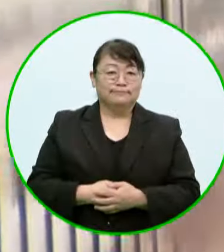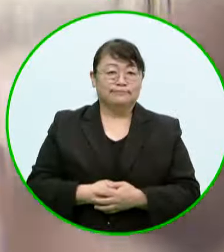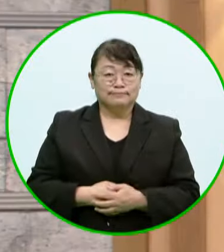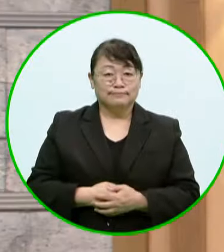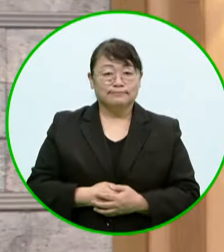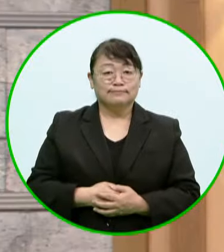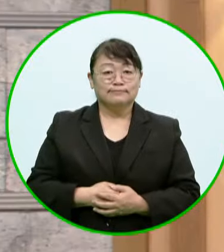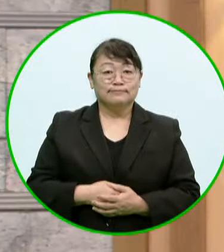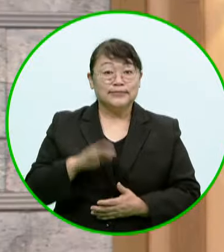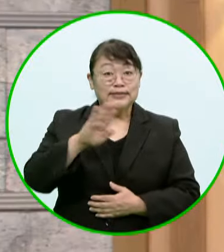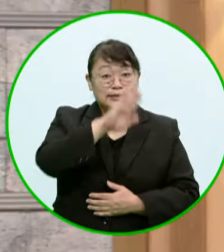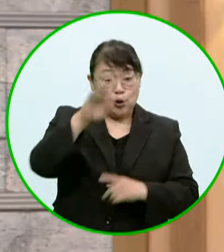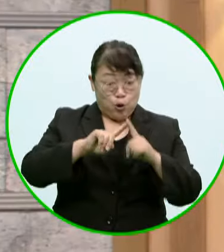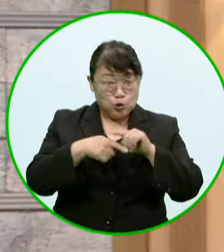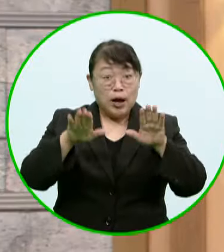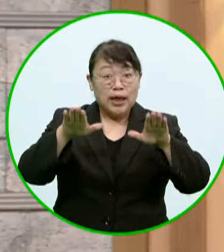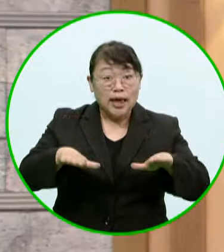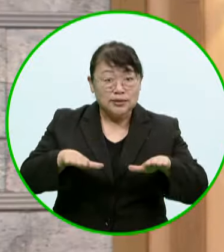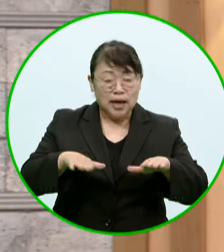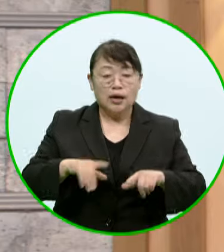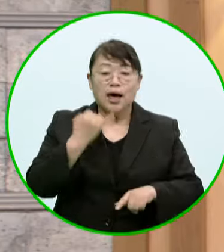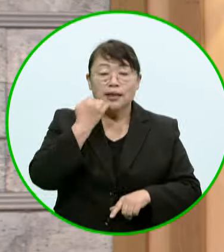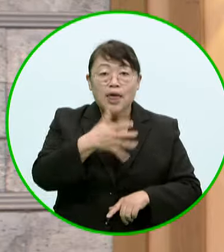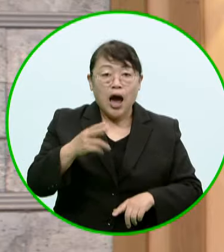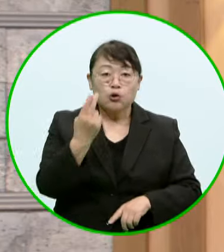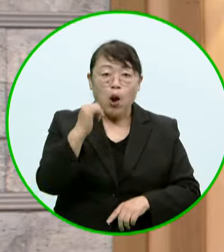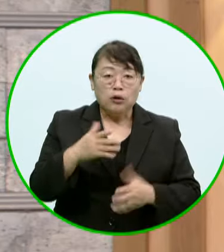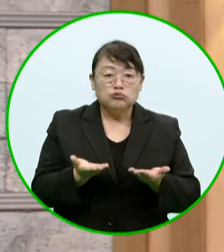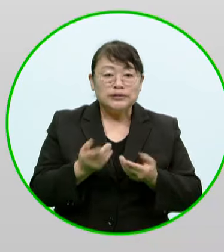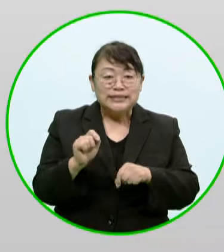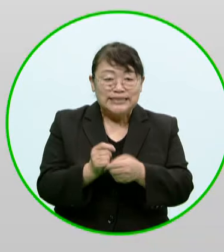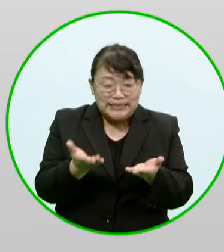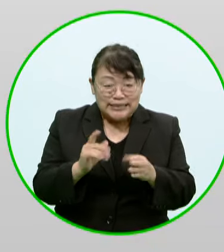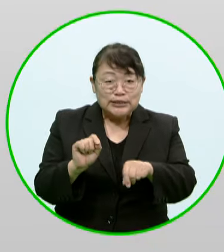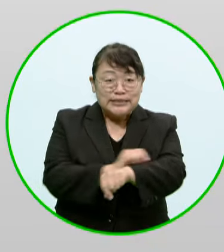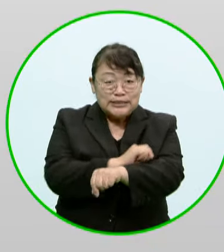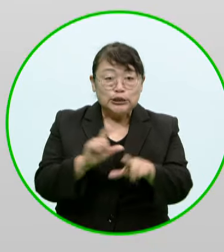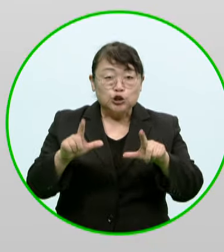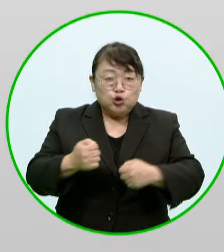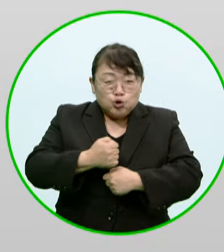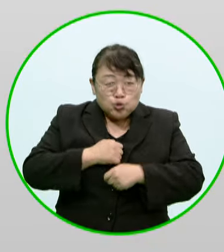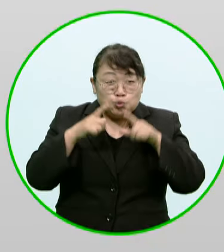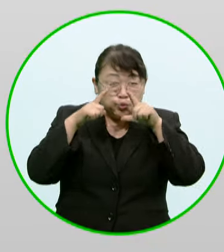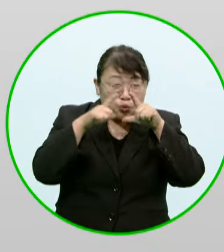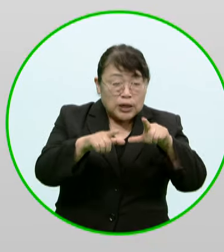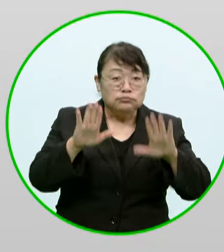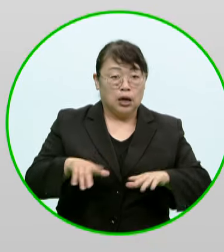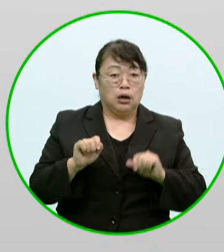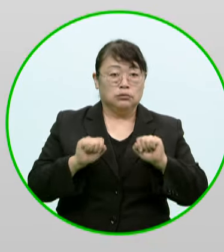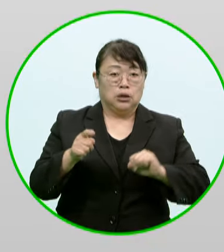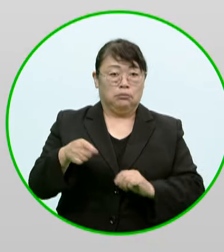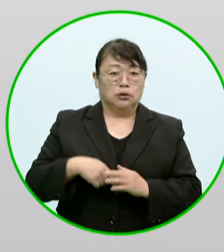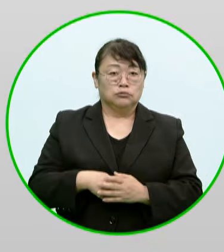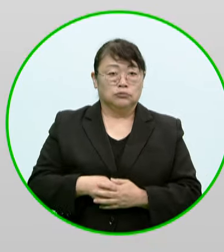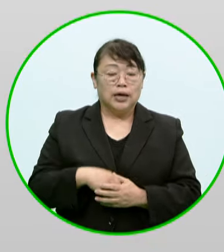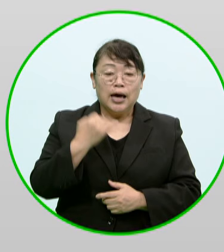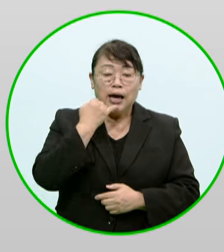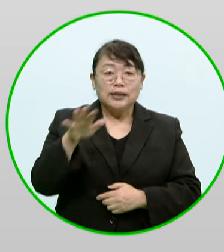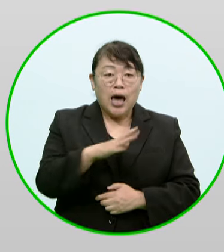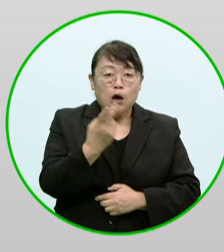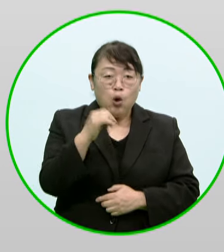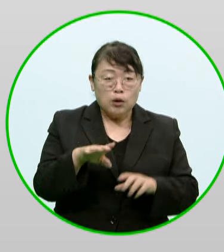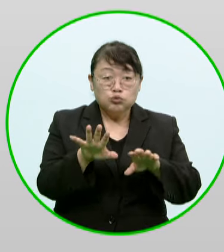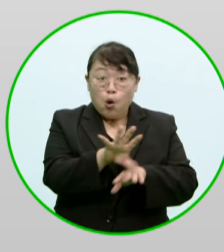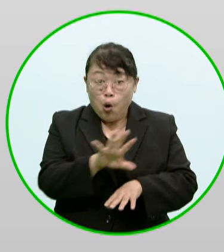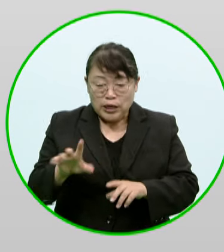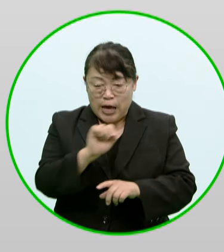ます気象庁から現在南海トラフ地震臨時情報巨大地震注意が出されています南海トラフ